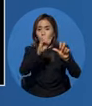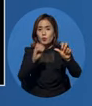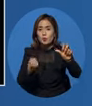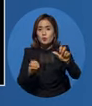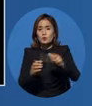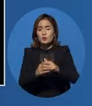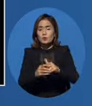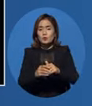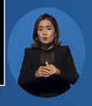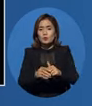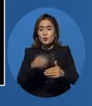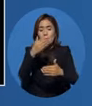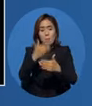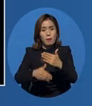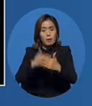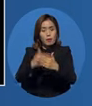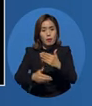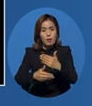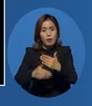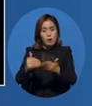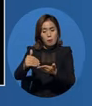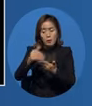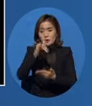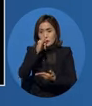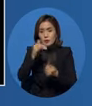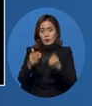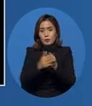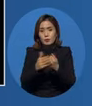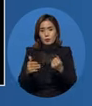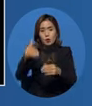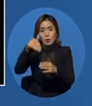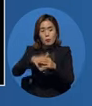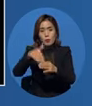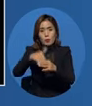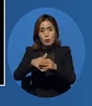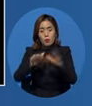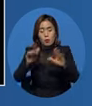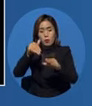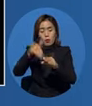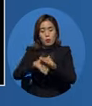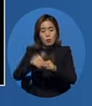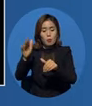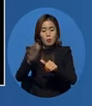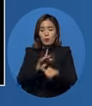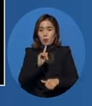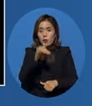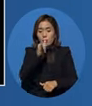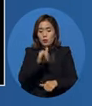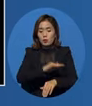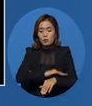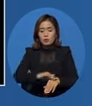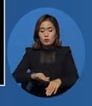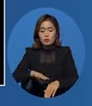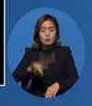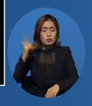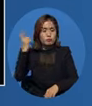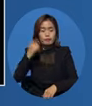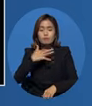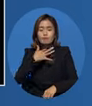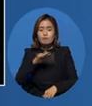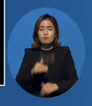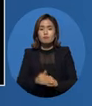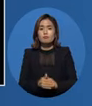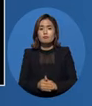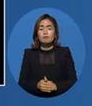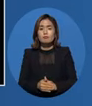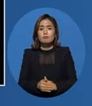감사한 저항 을 개정해 달라 이렇게 했다고 해서 특유의 까지 이루 어졌다 부결이 됐습니다 오르게 싸서 서로 모르는 사실이 내내 그러면